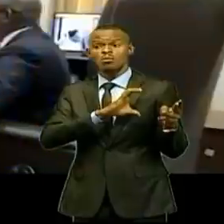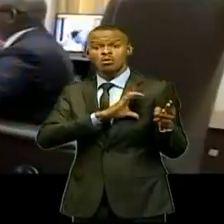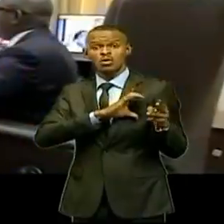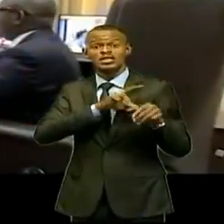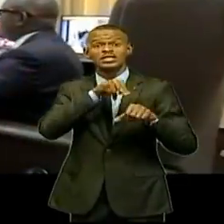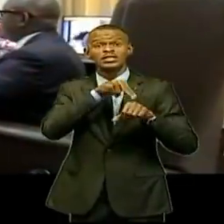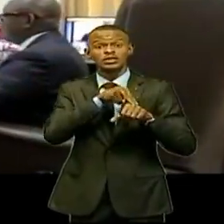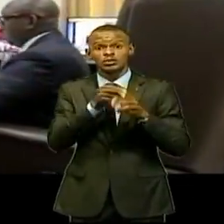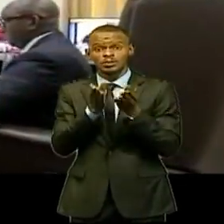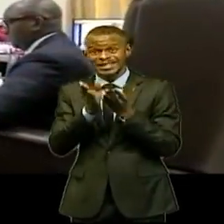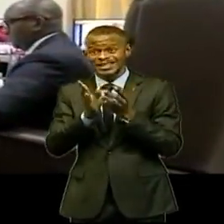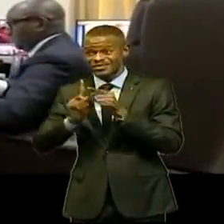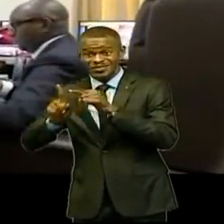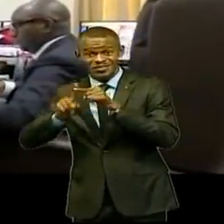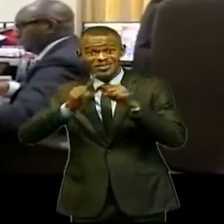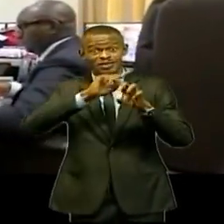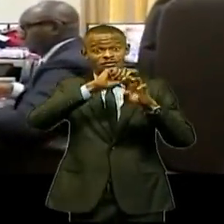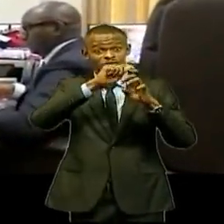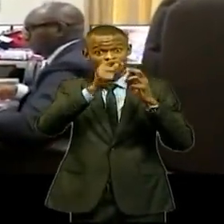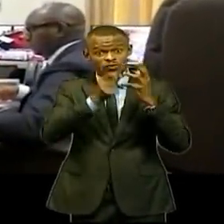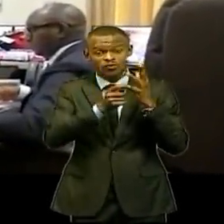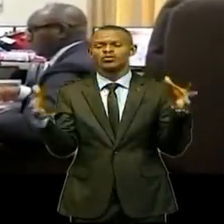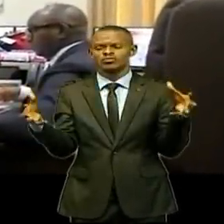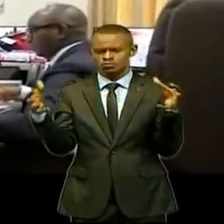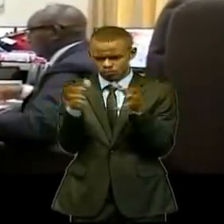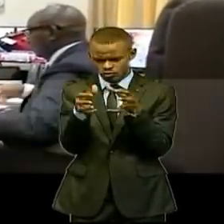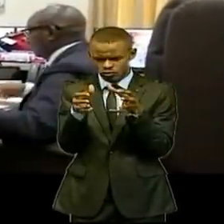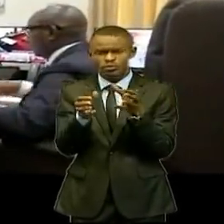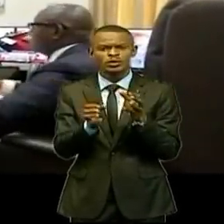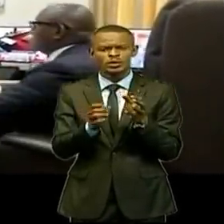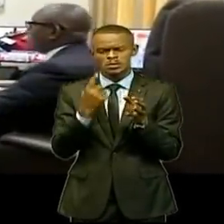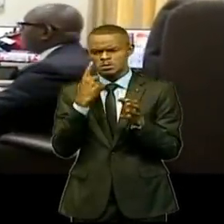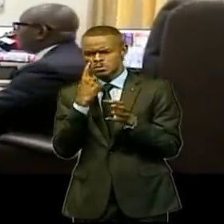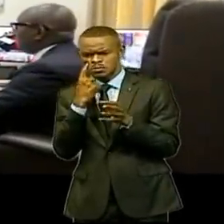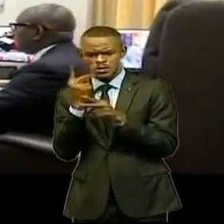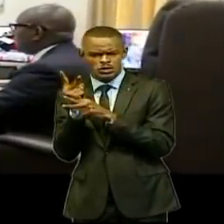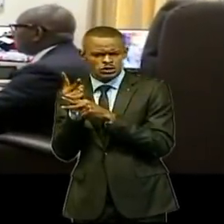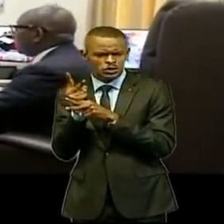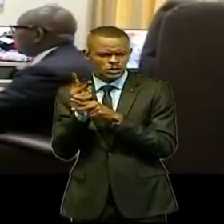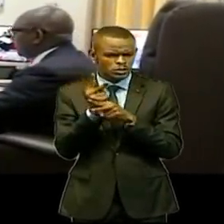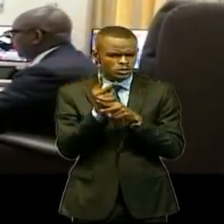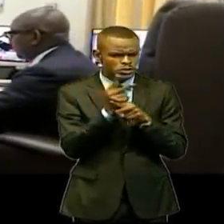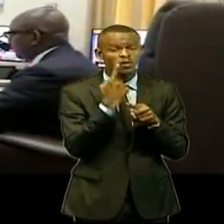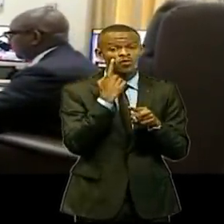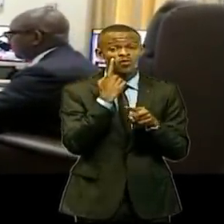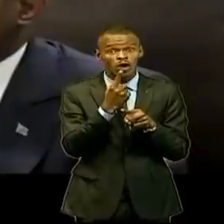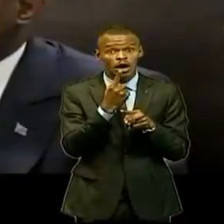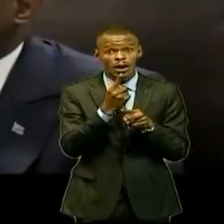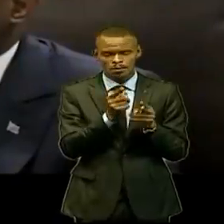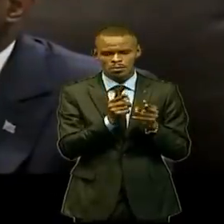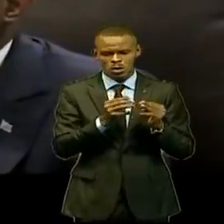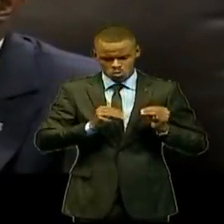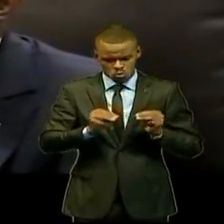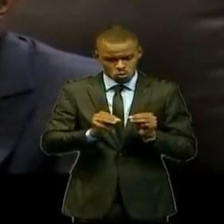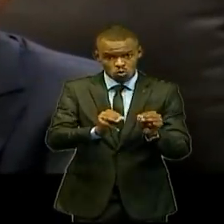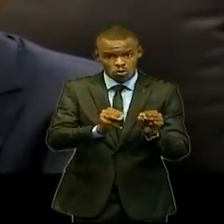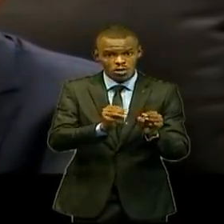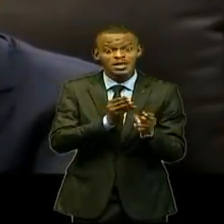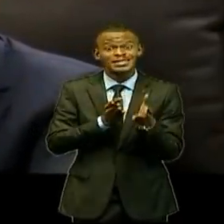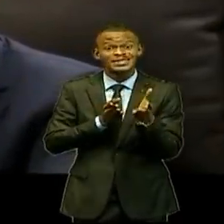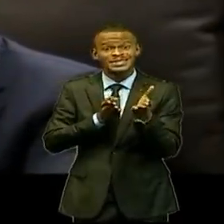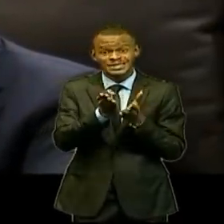s'assurer que les mesures de sécurité appropriées soient prises autour de toutes les lignes de haute